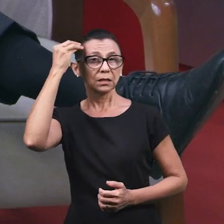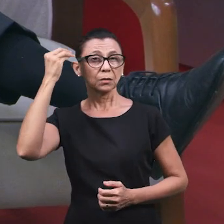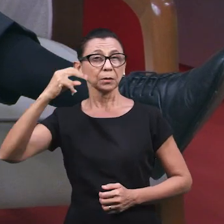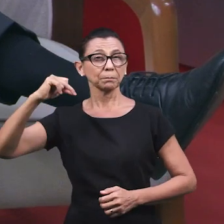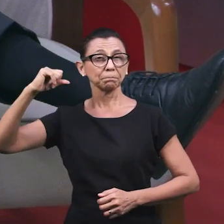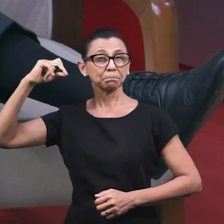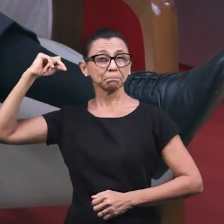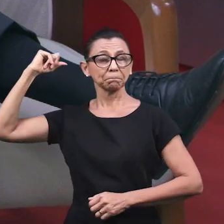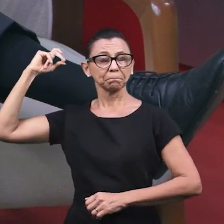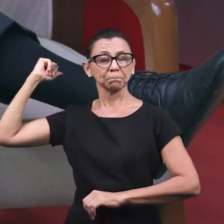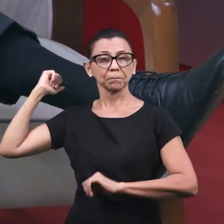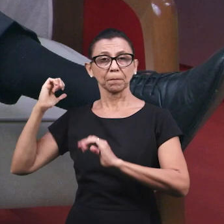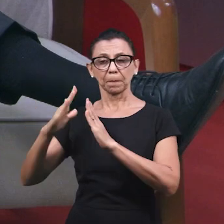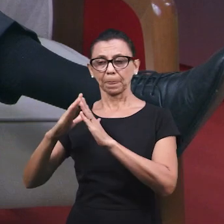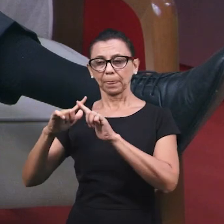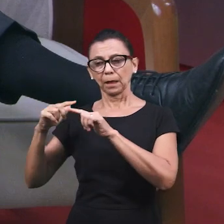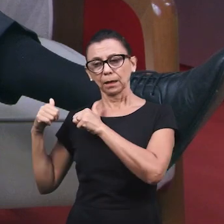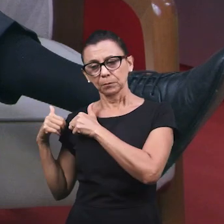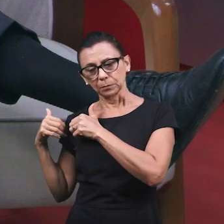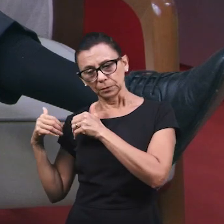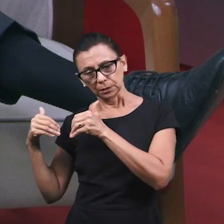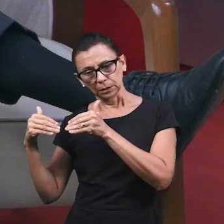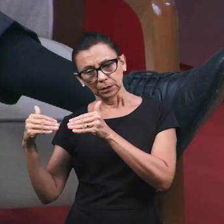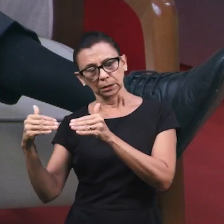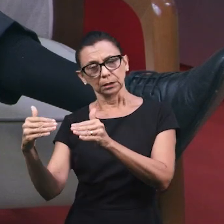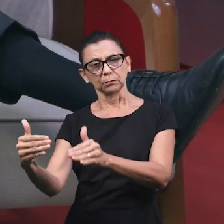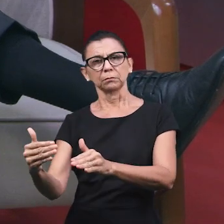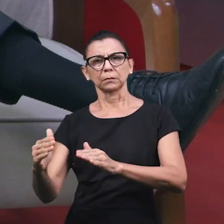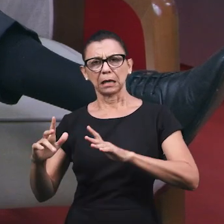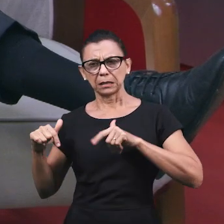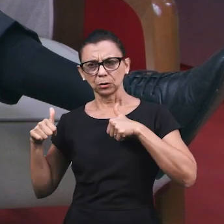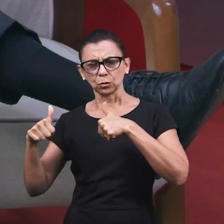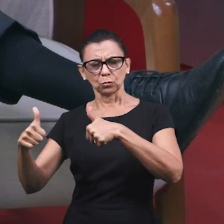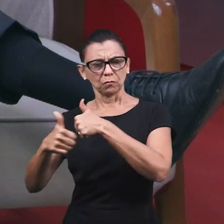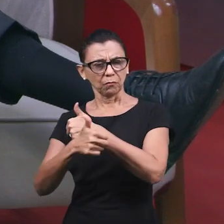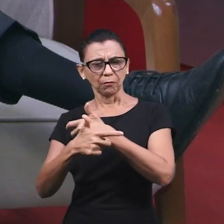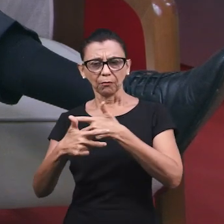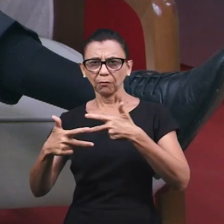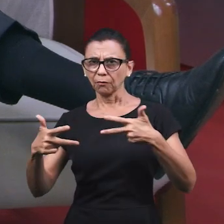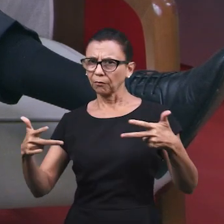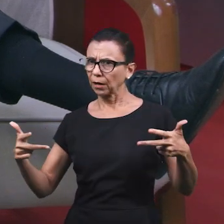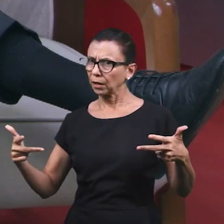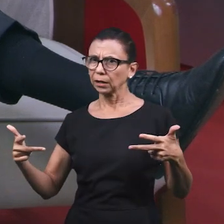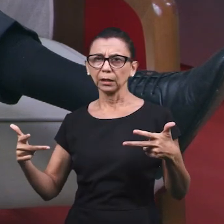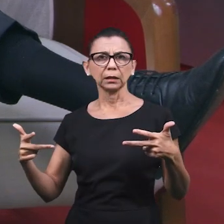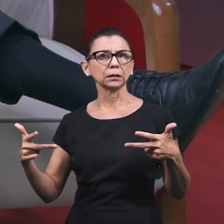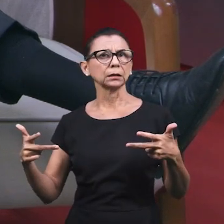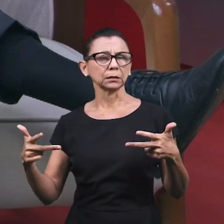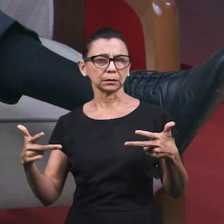depuis l'Église primitive, c'est toujours passé des manifestations